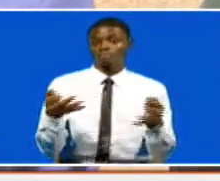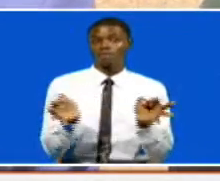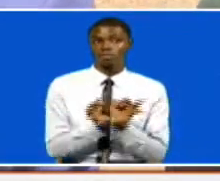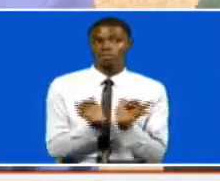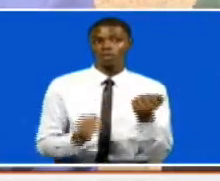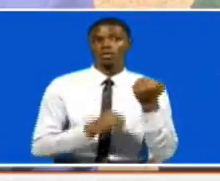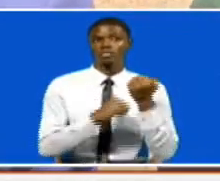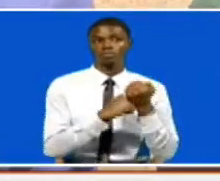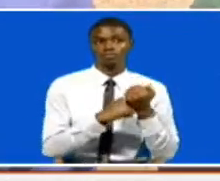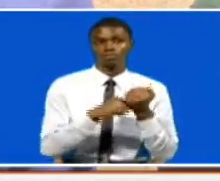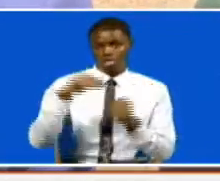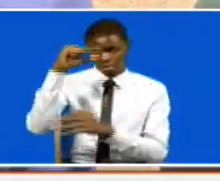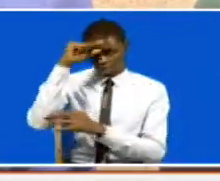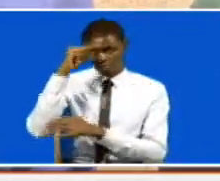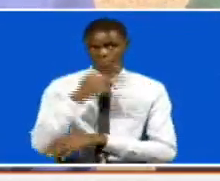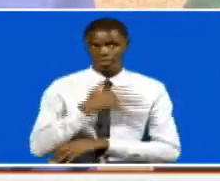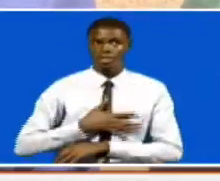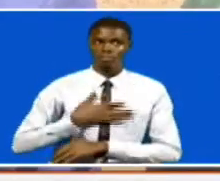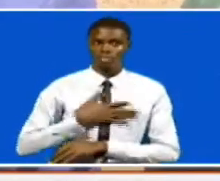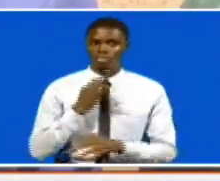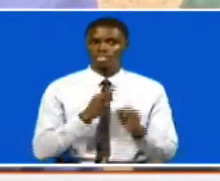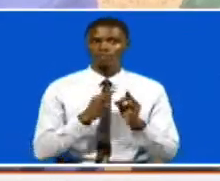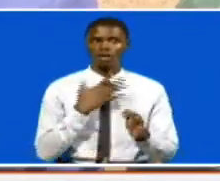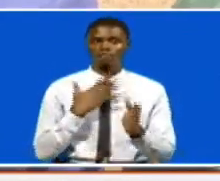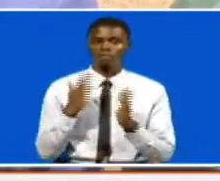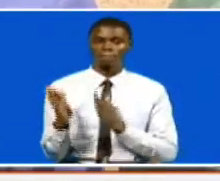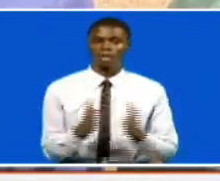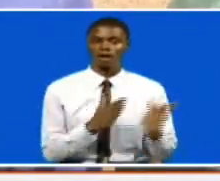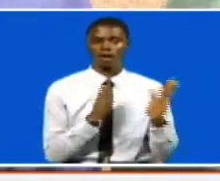ningependa serikali kama iko mpango ya